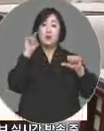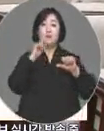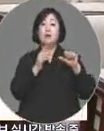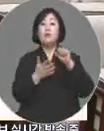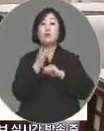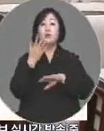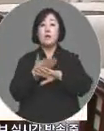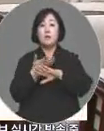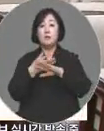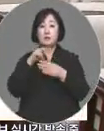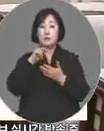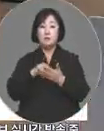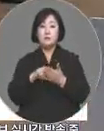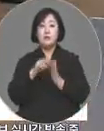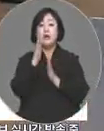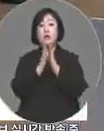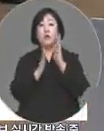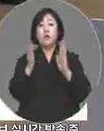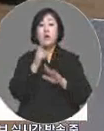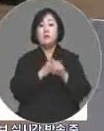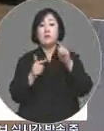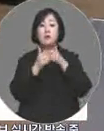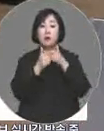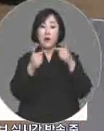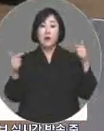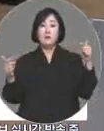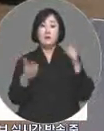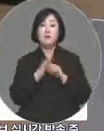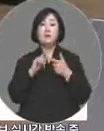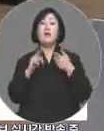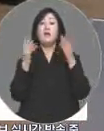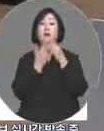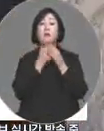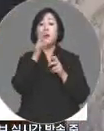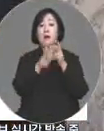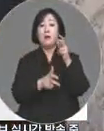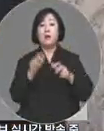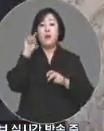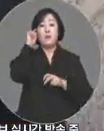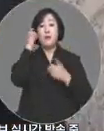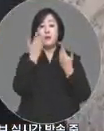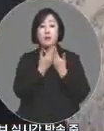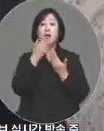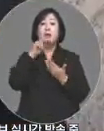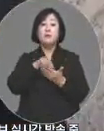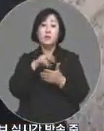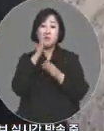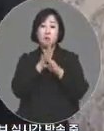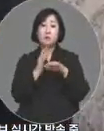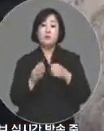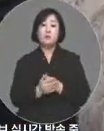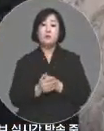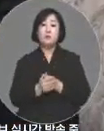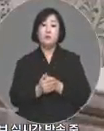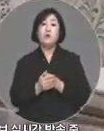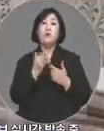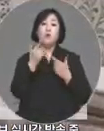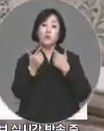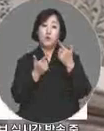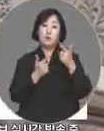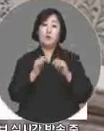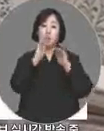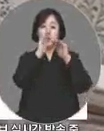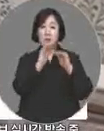소수안은 공해 차단 녹지 강화 보전안, 즉 개발에 전면 반대하는 입장입니다. 조정의 어떤